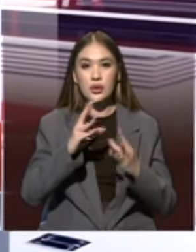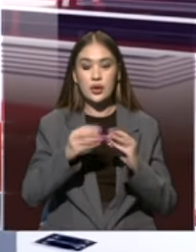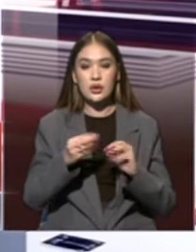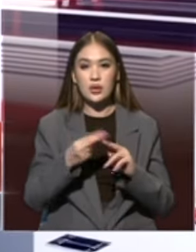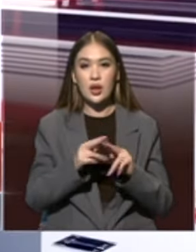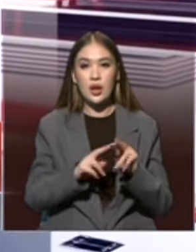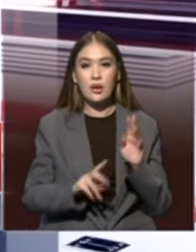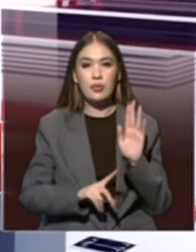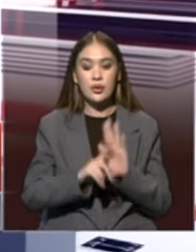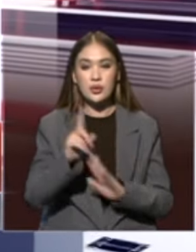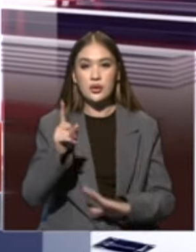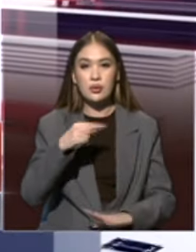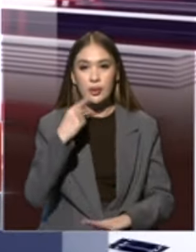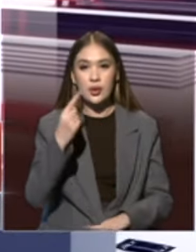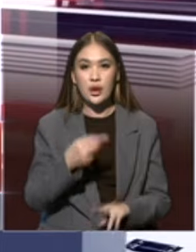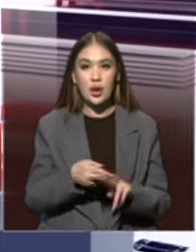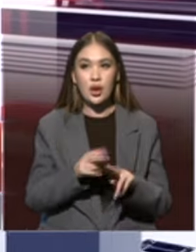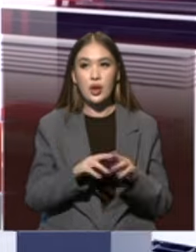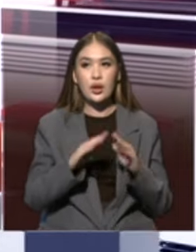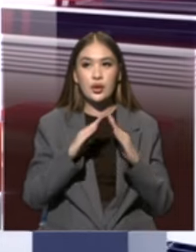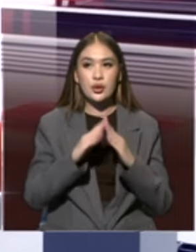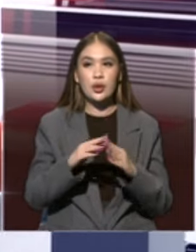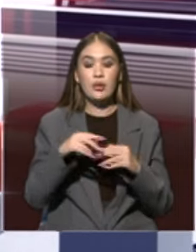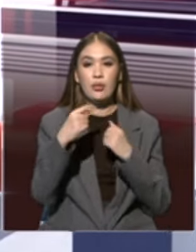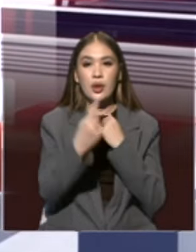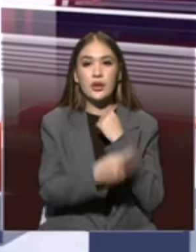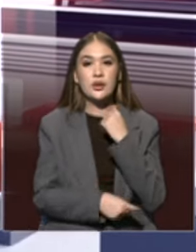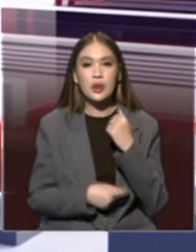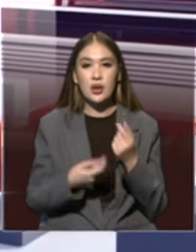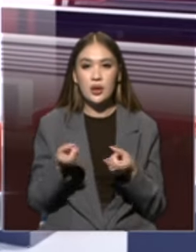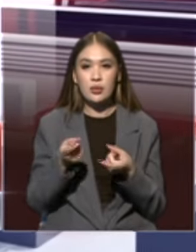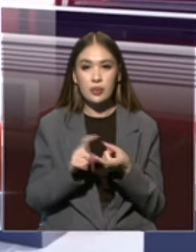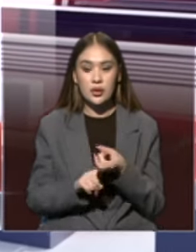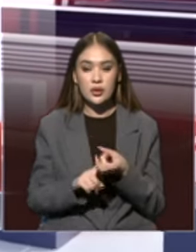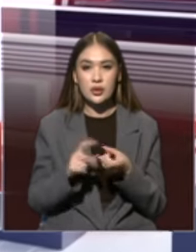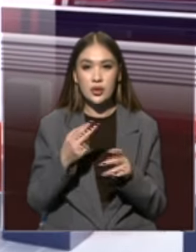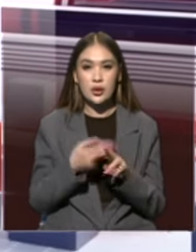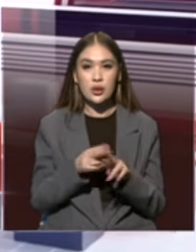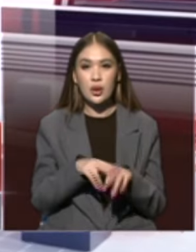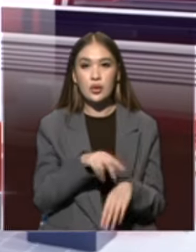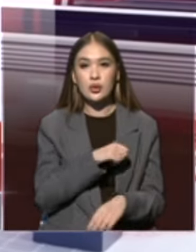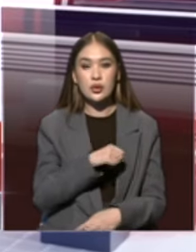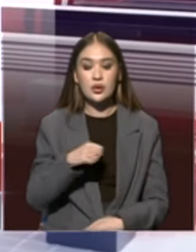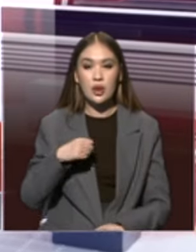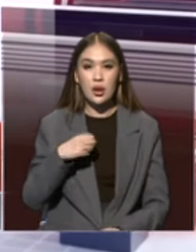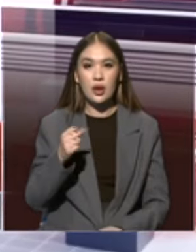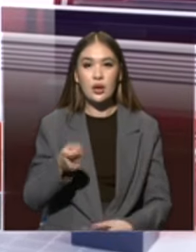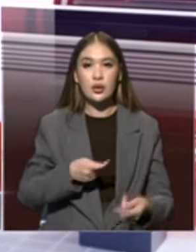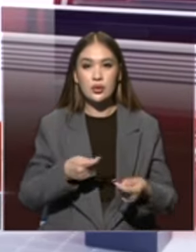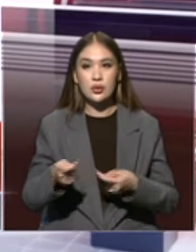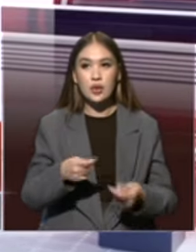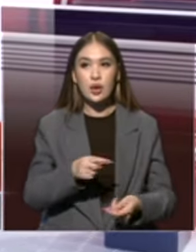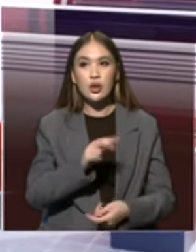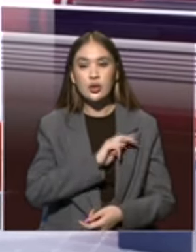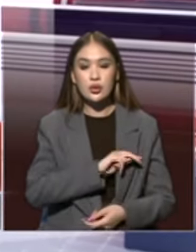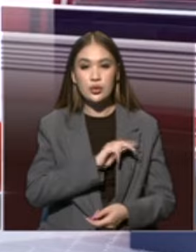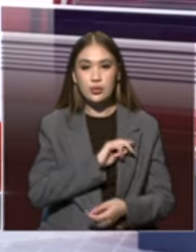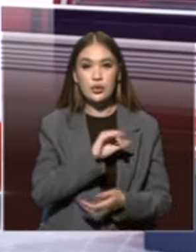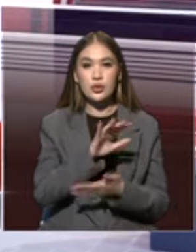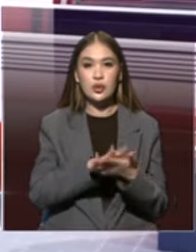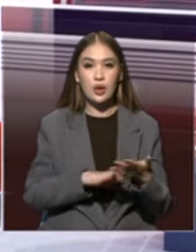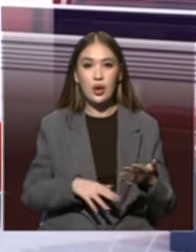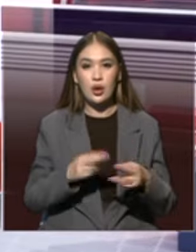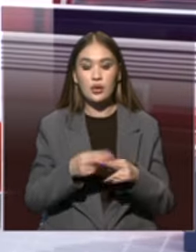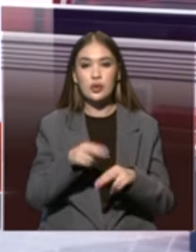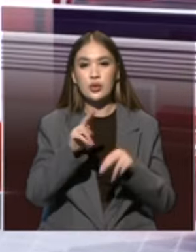басып айтатын нәрсе, үйдің енді материалына байланысты ғой. Барған кезде визуально біз өзіміз де әкімдік қызметкерлері бірге жүрміз. Қараған кезде фундаменттің